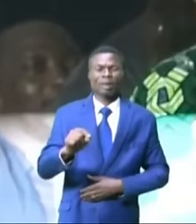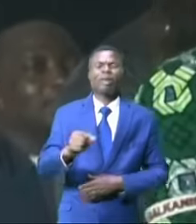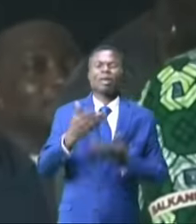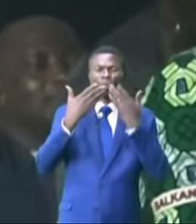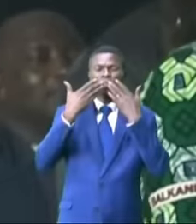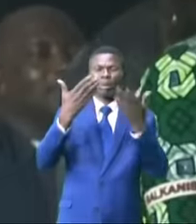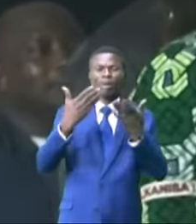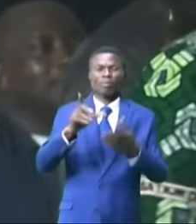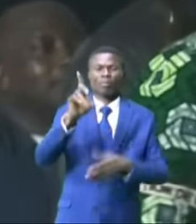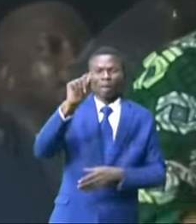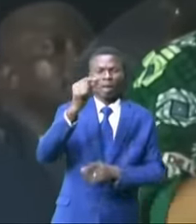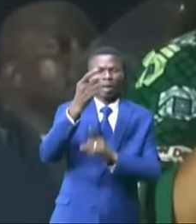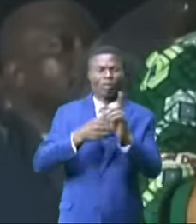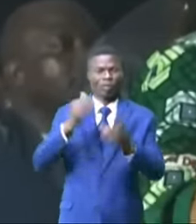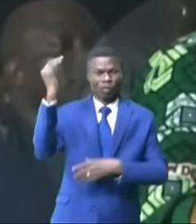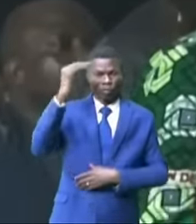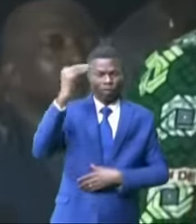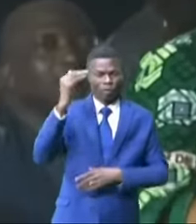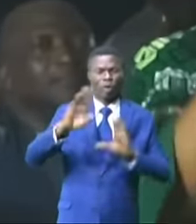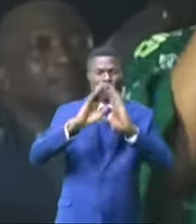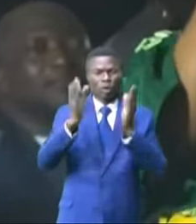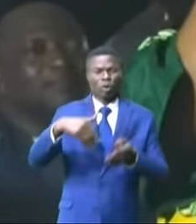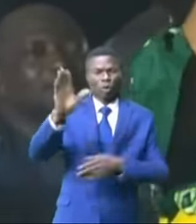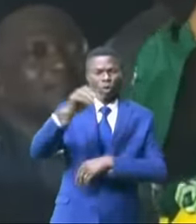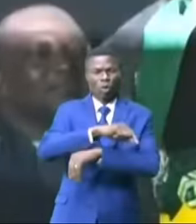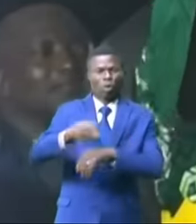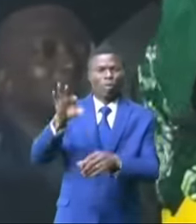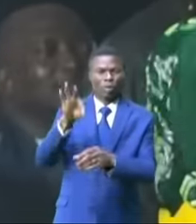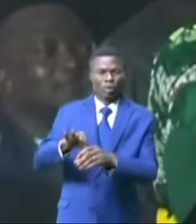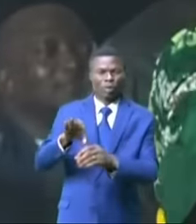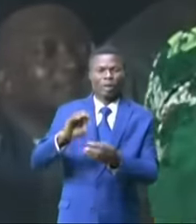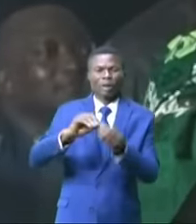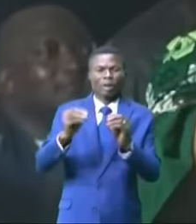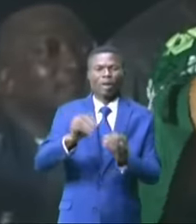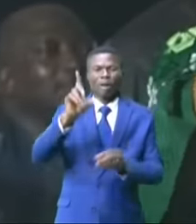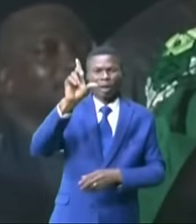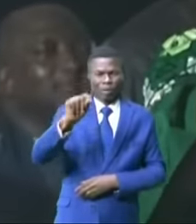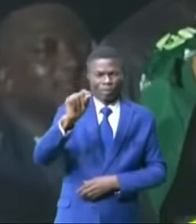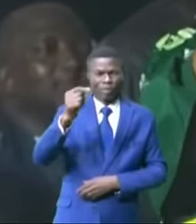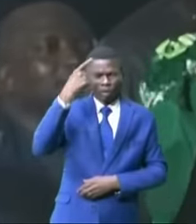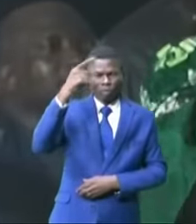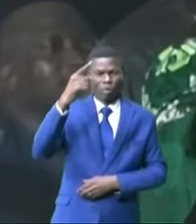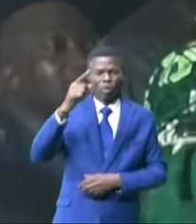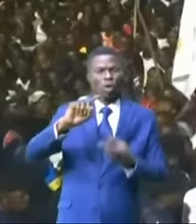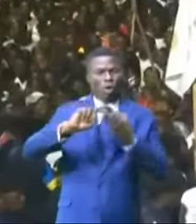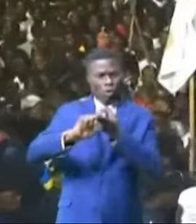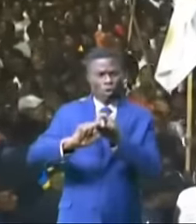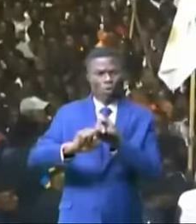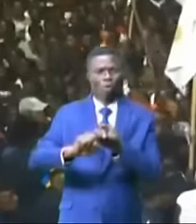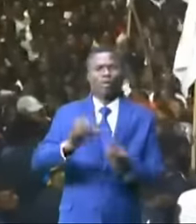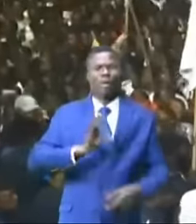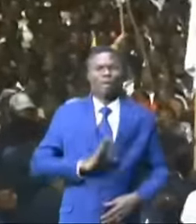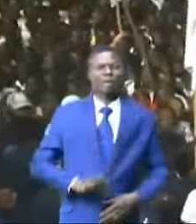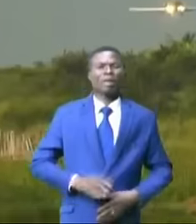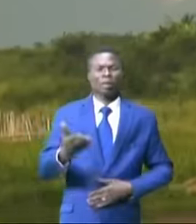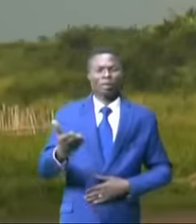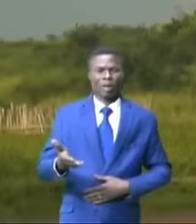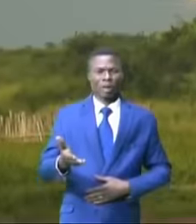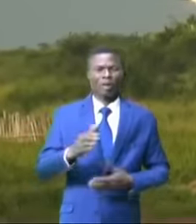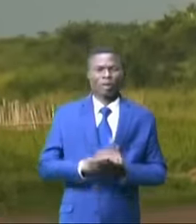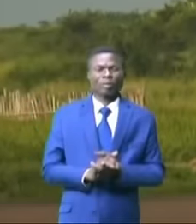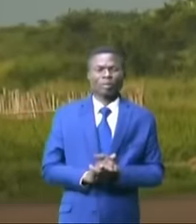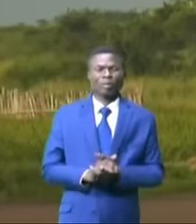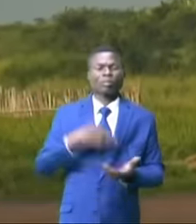Le 20 décembre, tout à la Tchunga, moutier numéro 20 pour mon parti confiance Yenu. Bien avant, à